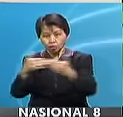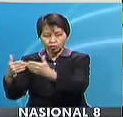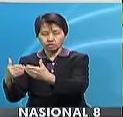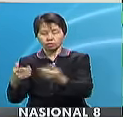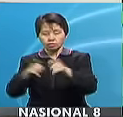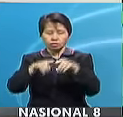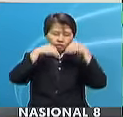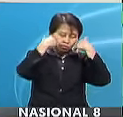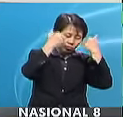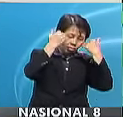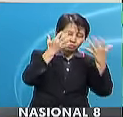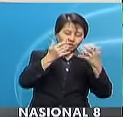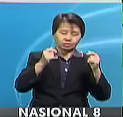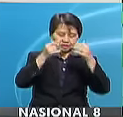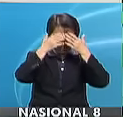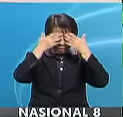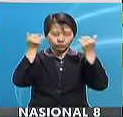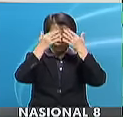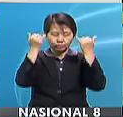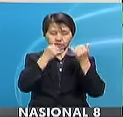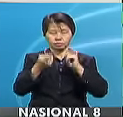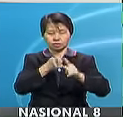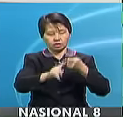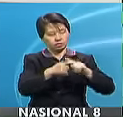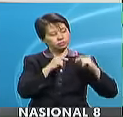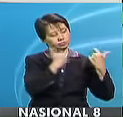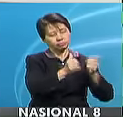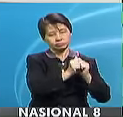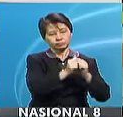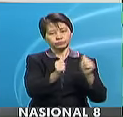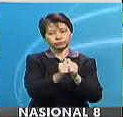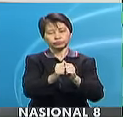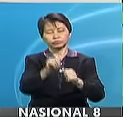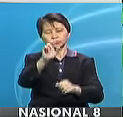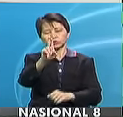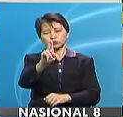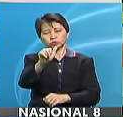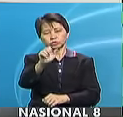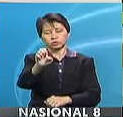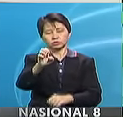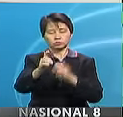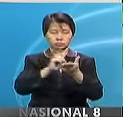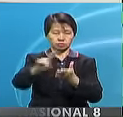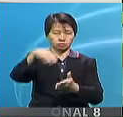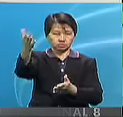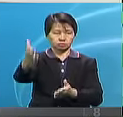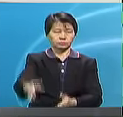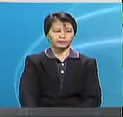peristiwa memalukan itu mahu segera dilupakan izham dan rakan-rakan pasasukan yang menjelang perlawanan dengan UAE Selasa